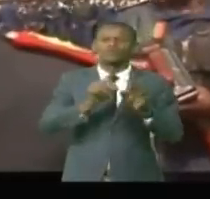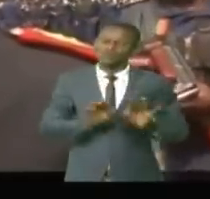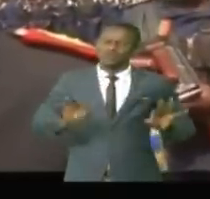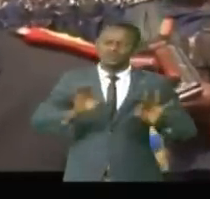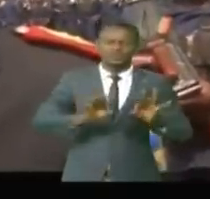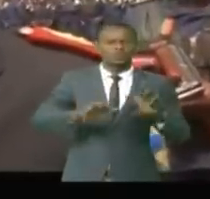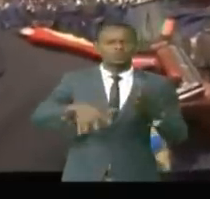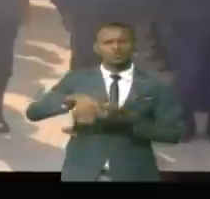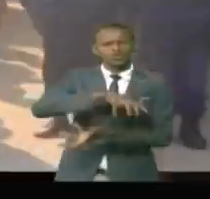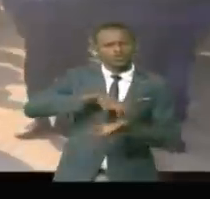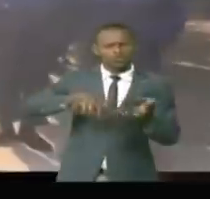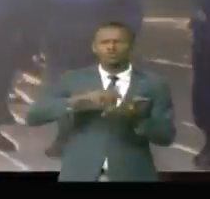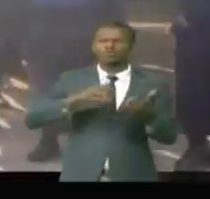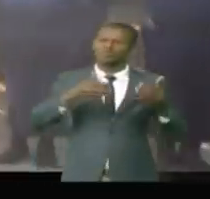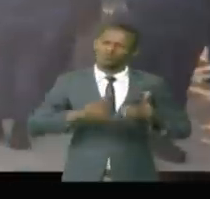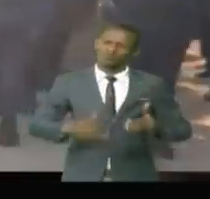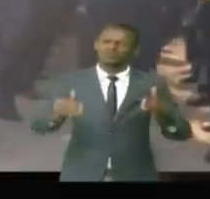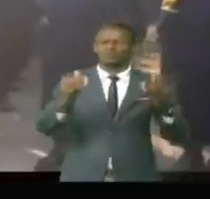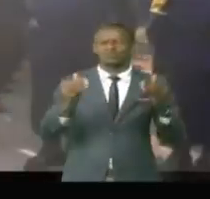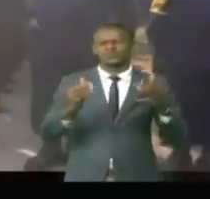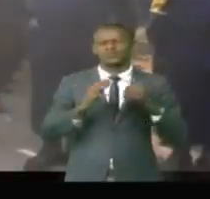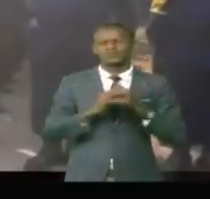Voilà pourquoi je suis venu leur parler.